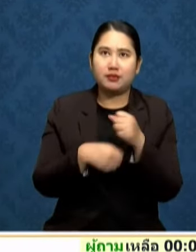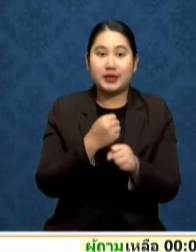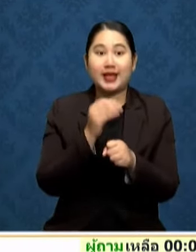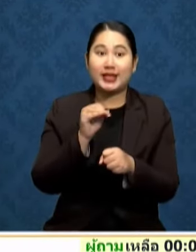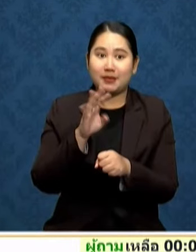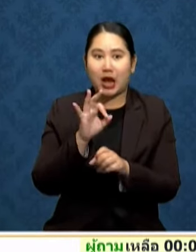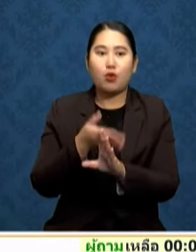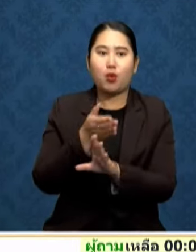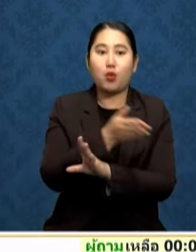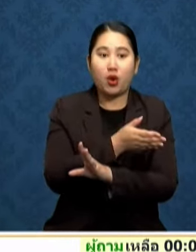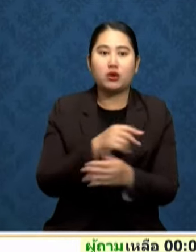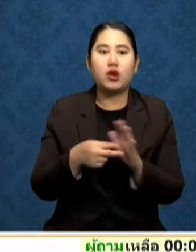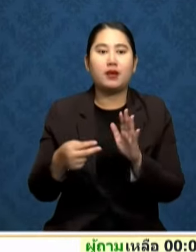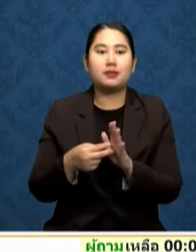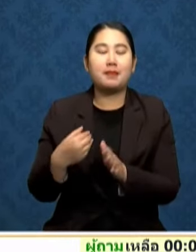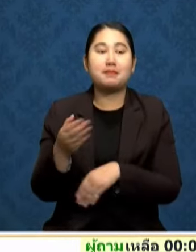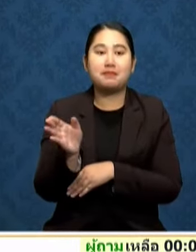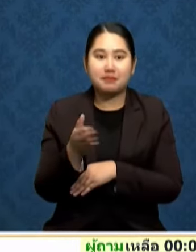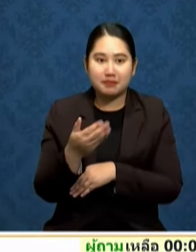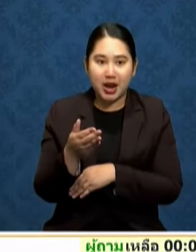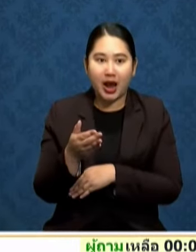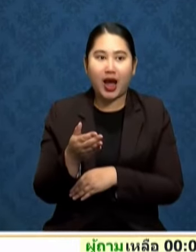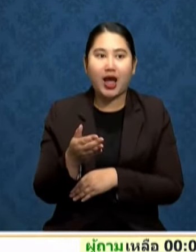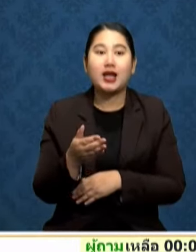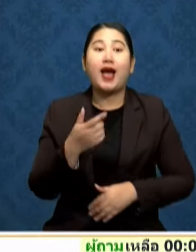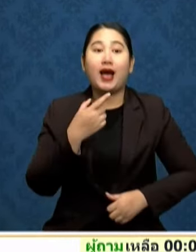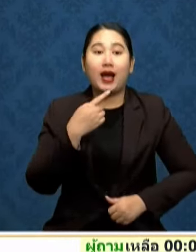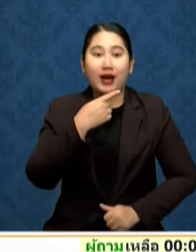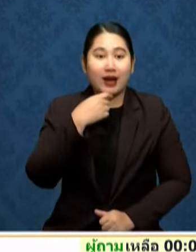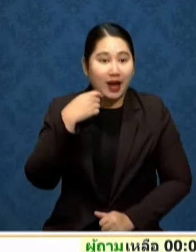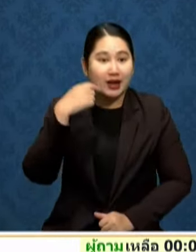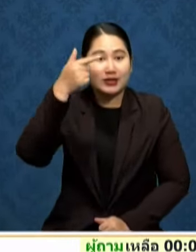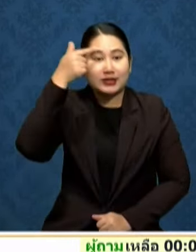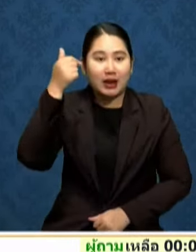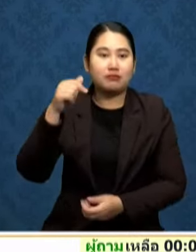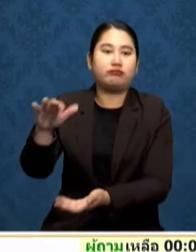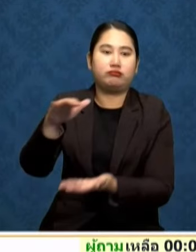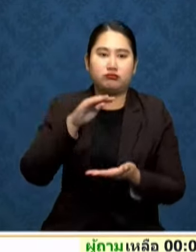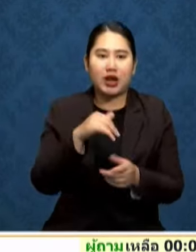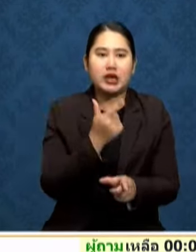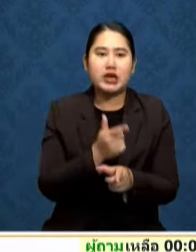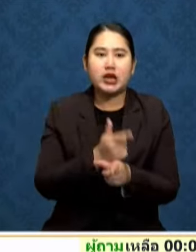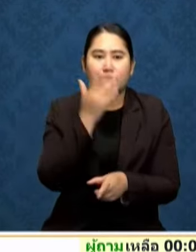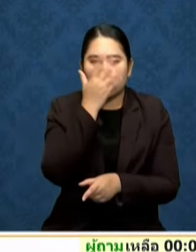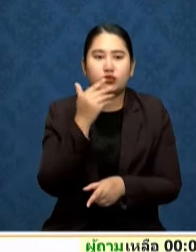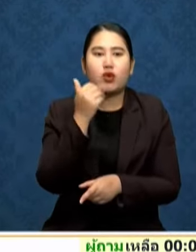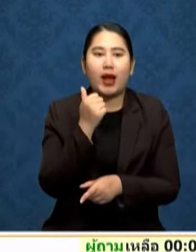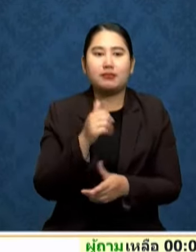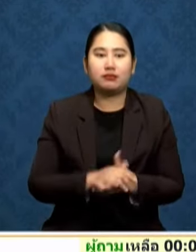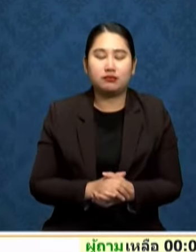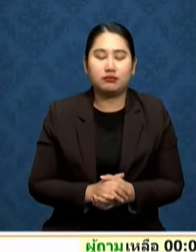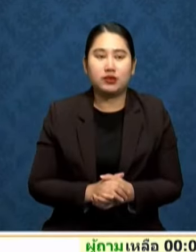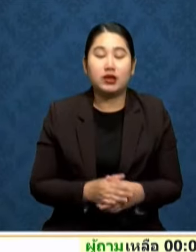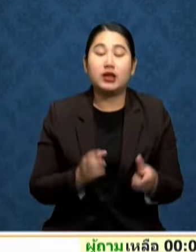อีกนะครับเป็นการลักลอบนำปลาหมอสีคางดำเข้ามาเพื่อที่จะเลี้ยงเพาะพันธุ์เพื่อความสวยงามต่อไปนะครับซึ่งตรง